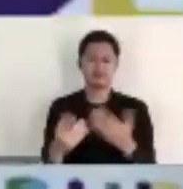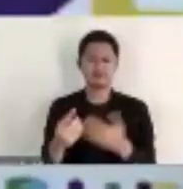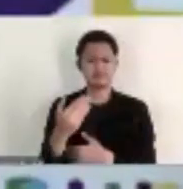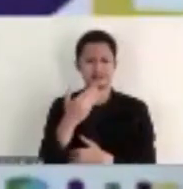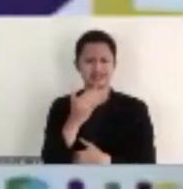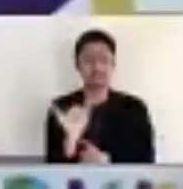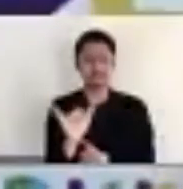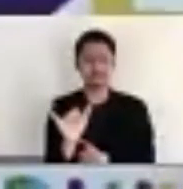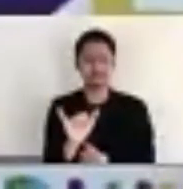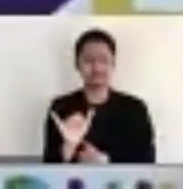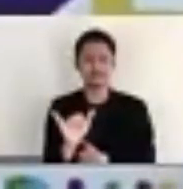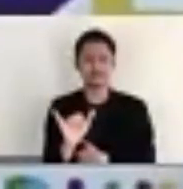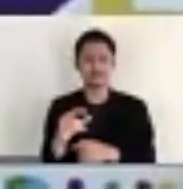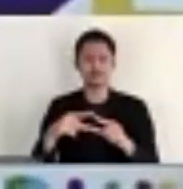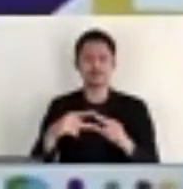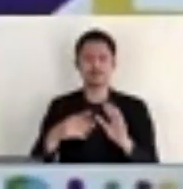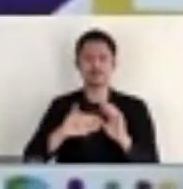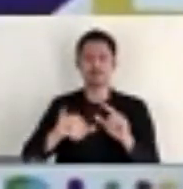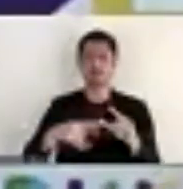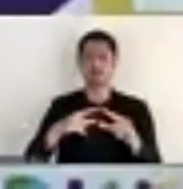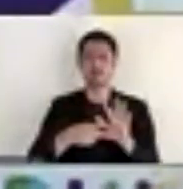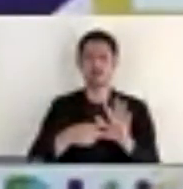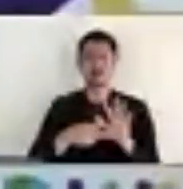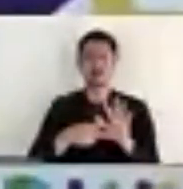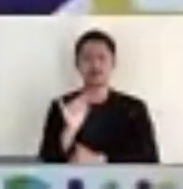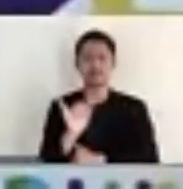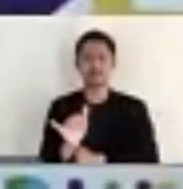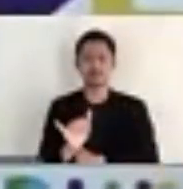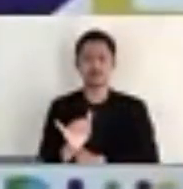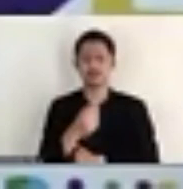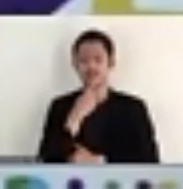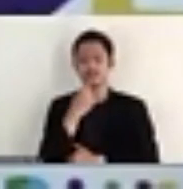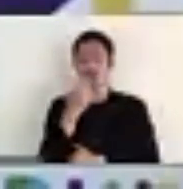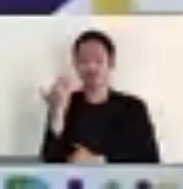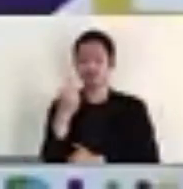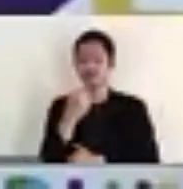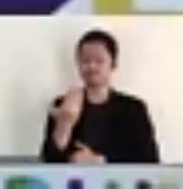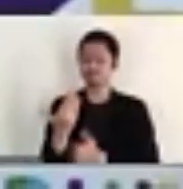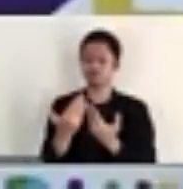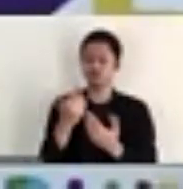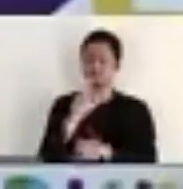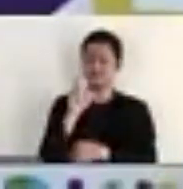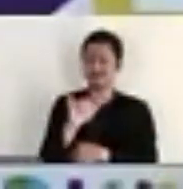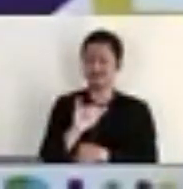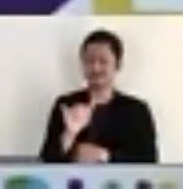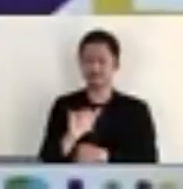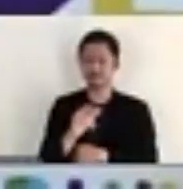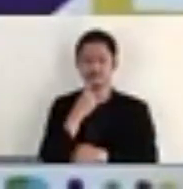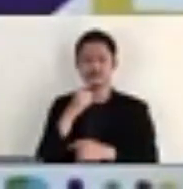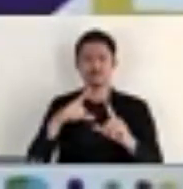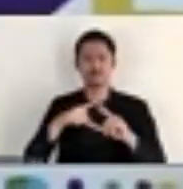ini pertanyaannya dari Anjani tentang tadi pertanyaannya hampir sama dengan untuk pak Lex tentang